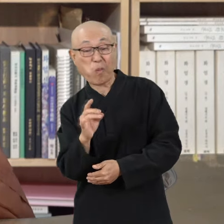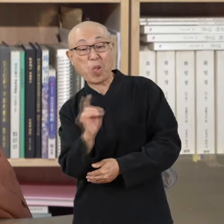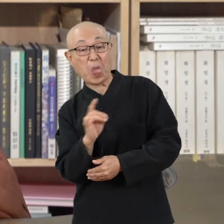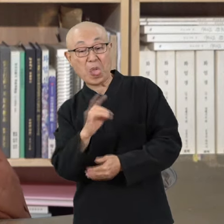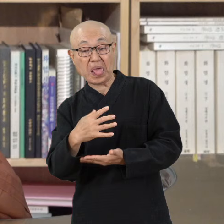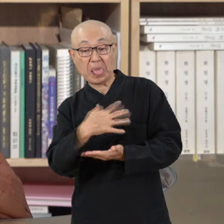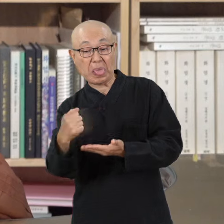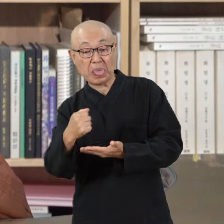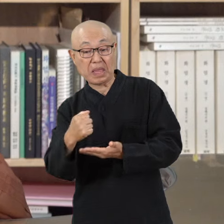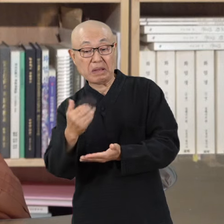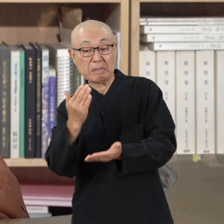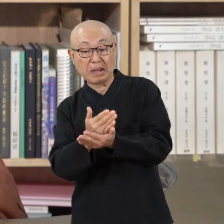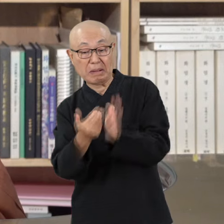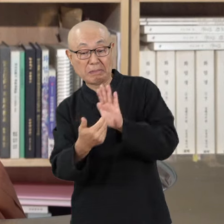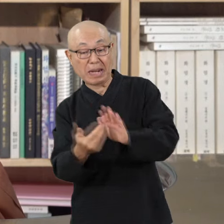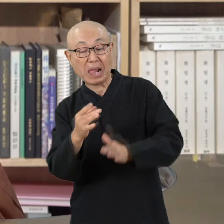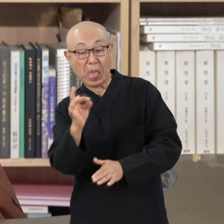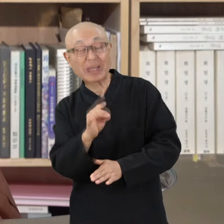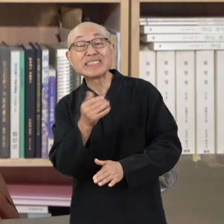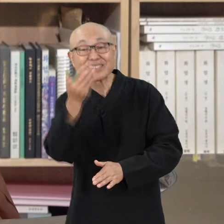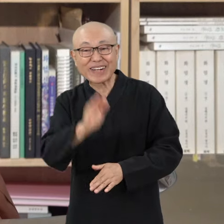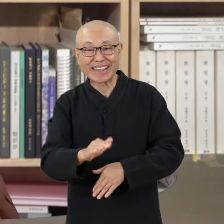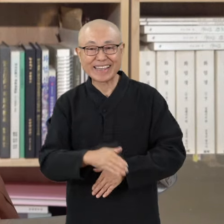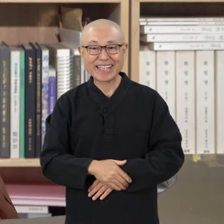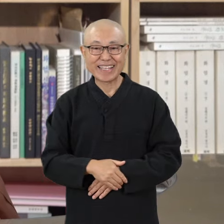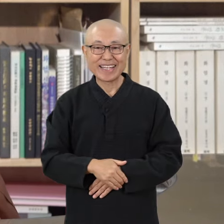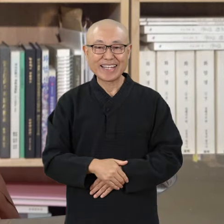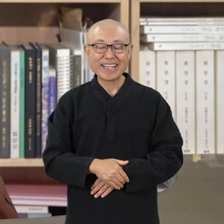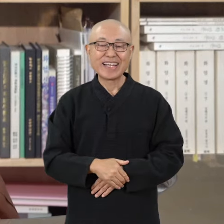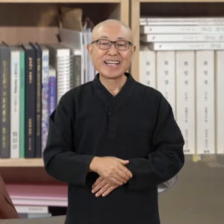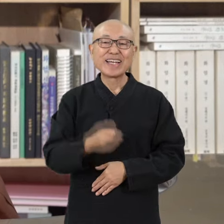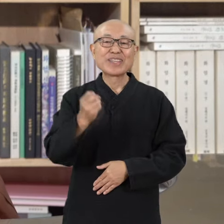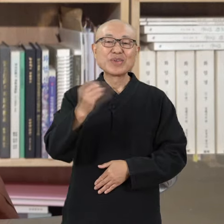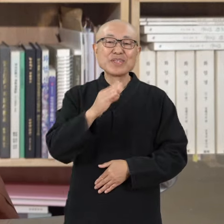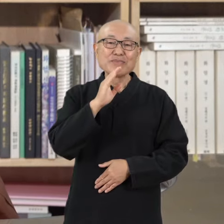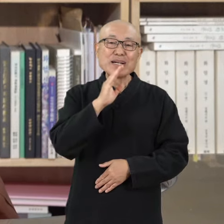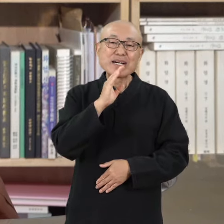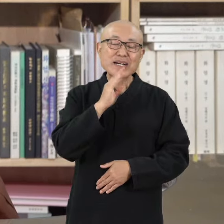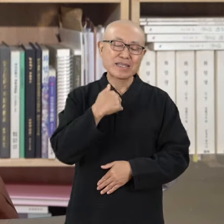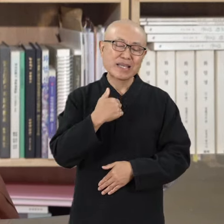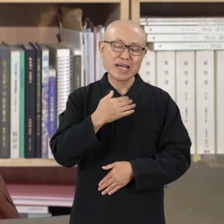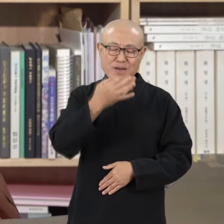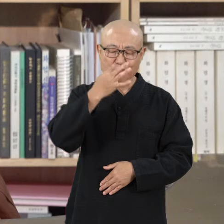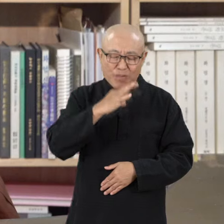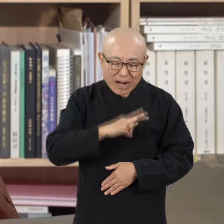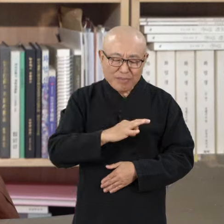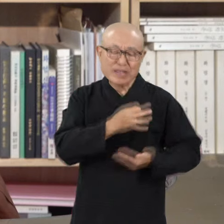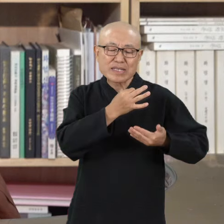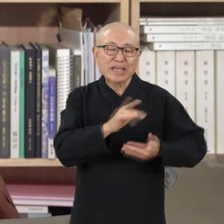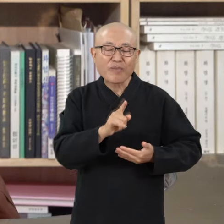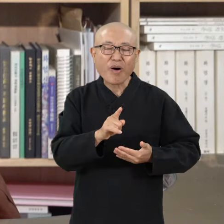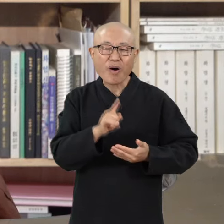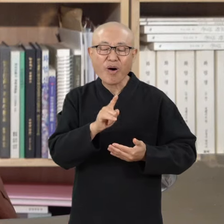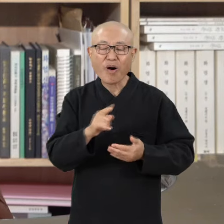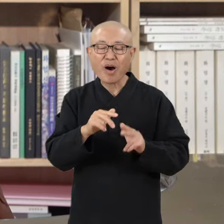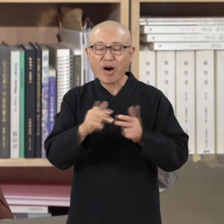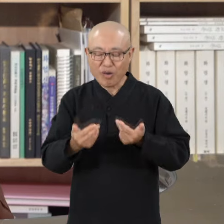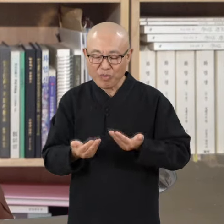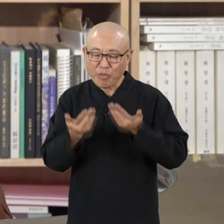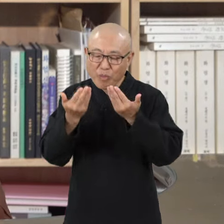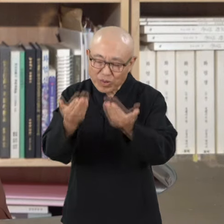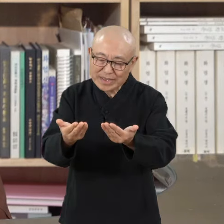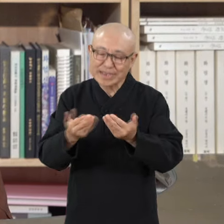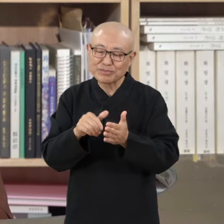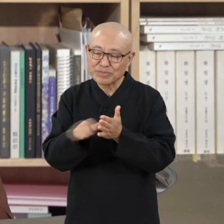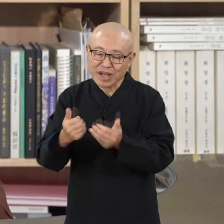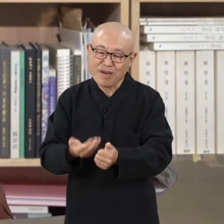빼앗기지 않으려고도 하는 면도 있지만 한편으로는 정말 진정한 재산은. 보실을 해서 공덕을 지은 것이